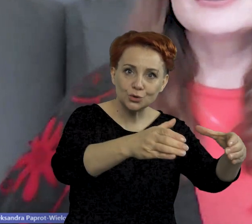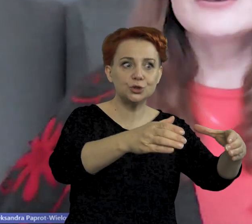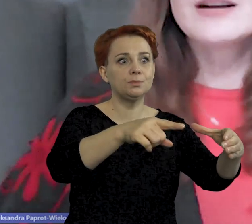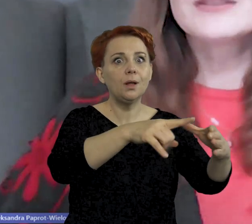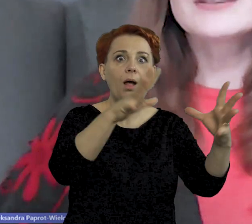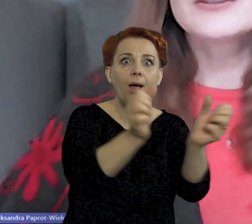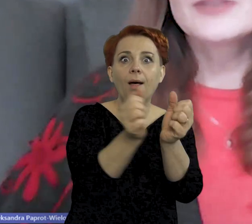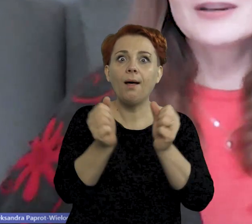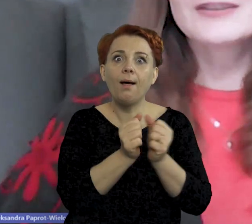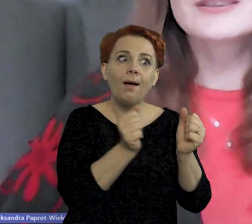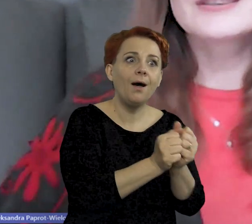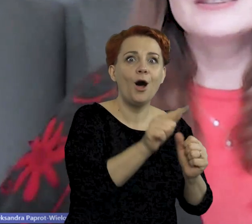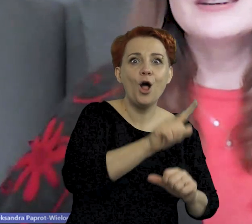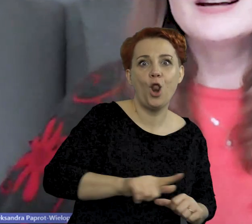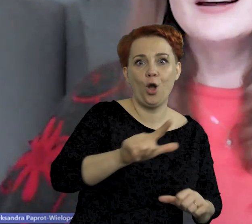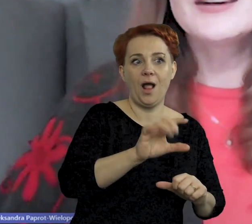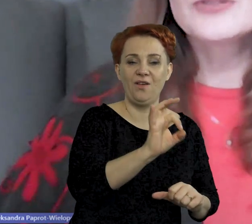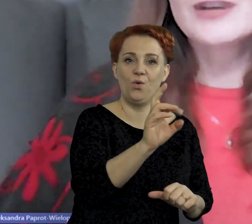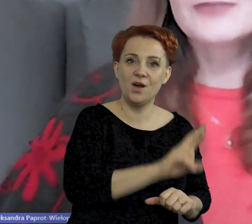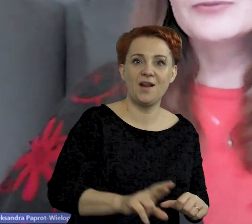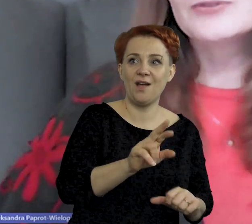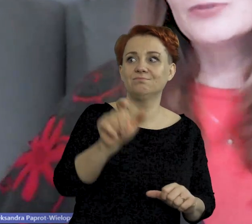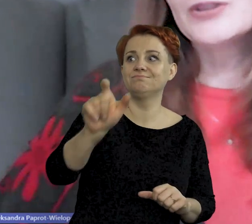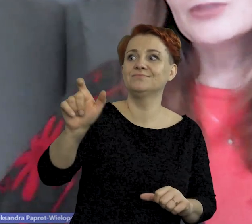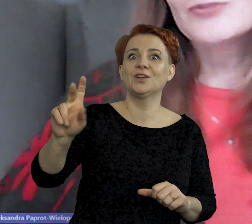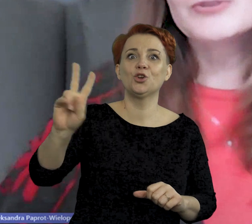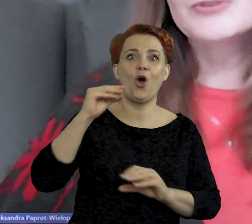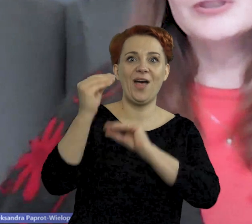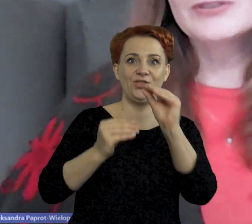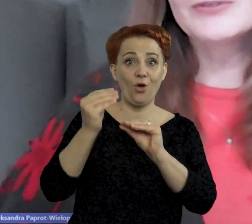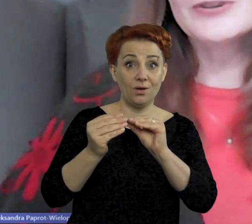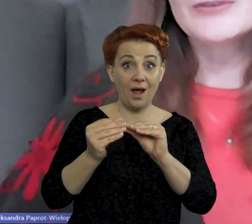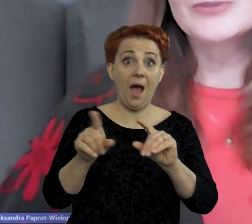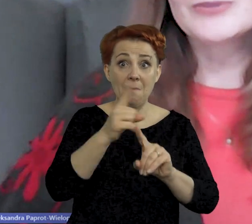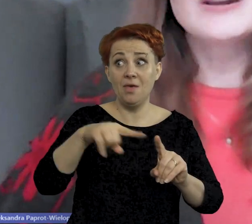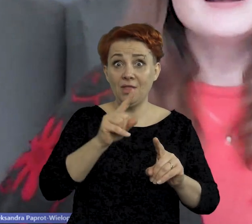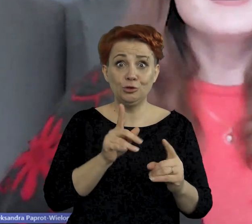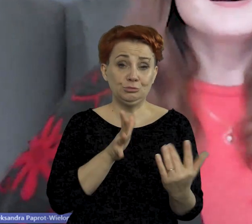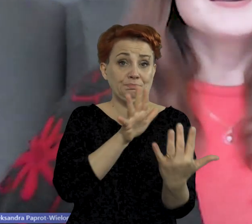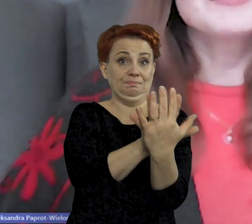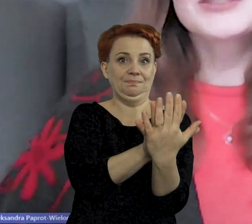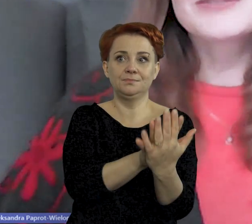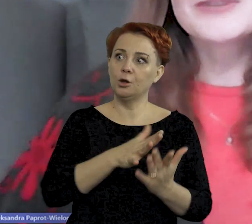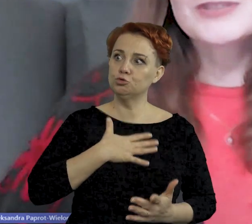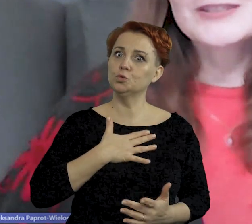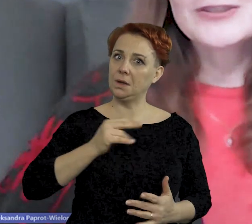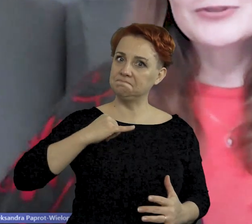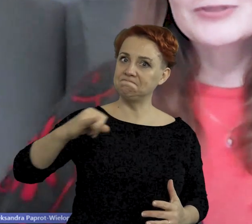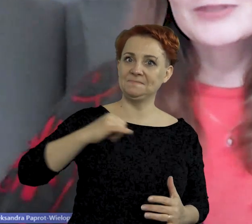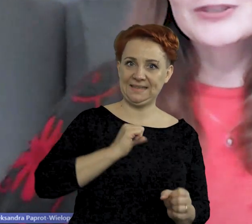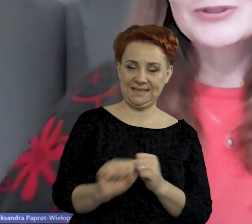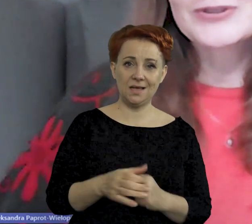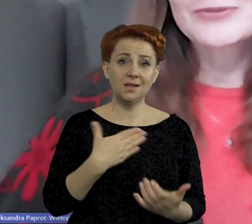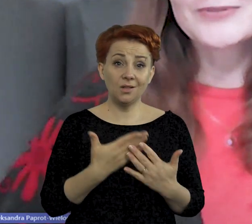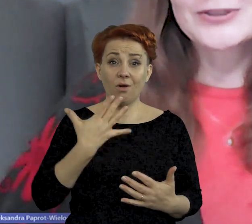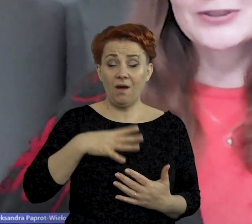odkrywaniu tych lokalnych, regionalnych etnografów, z którymi też możemy się identyfikować, bo myślę, że warto się zastanowić,